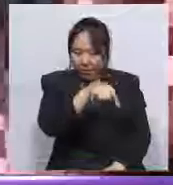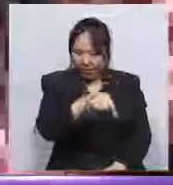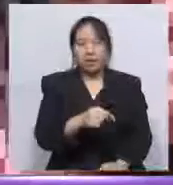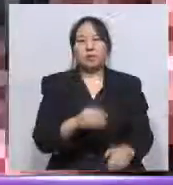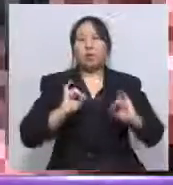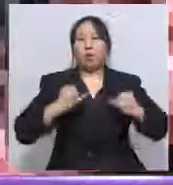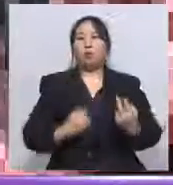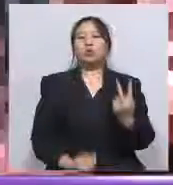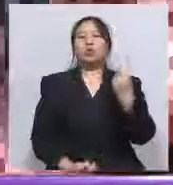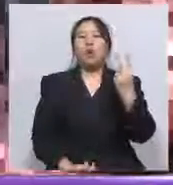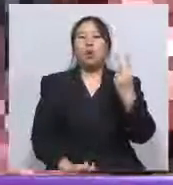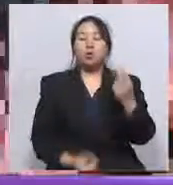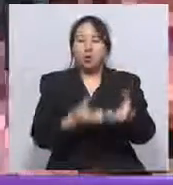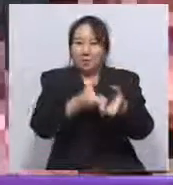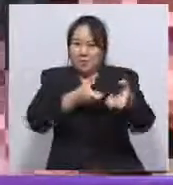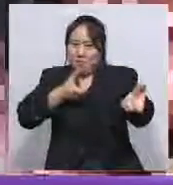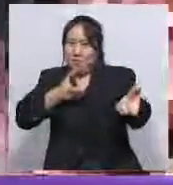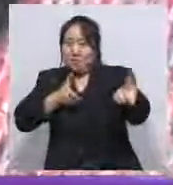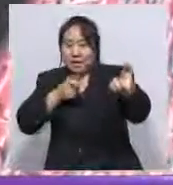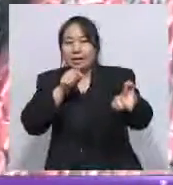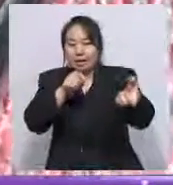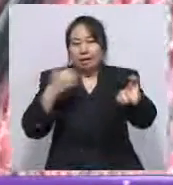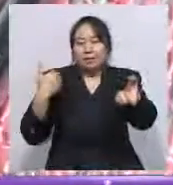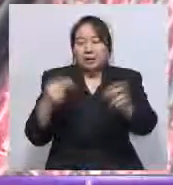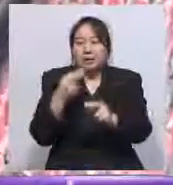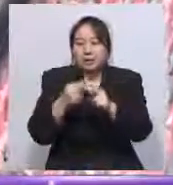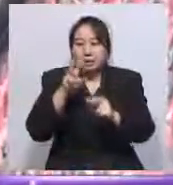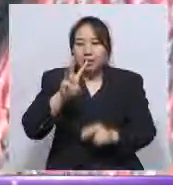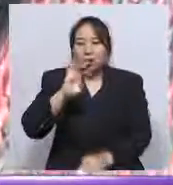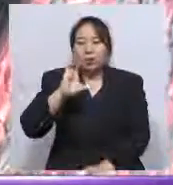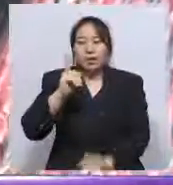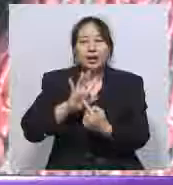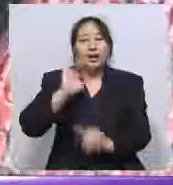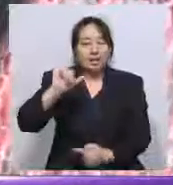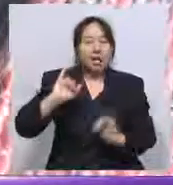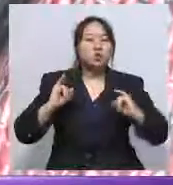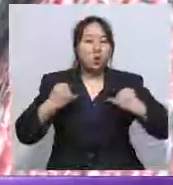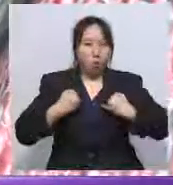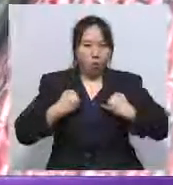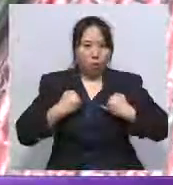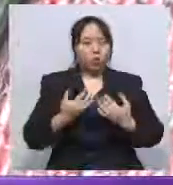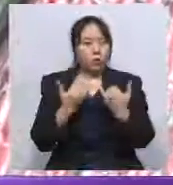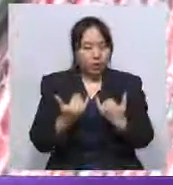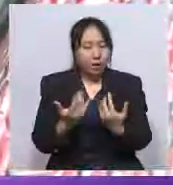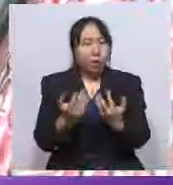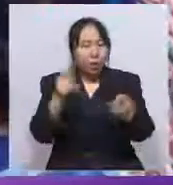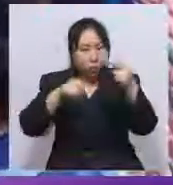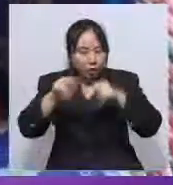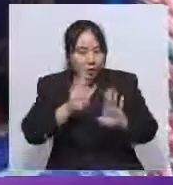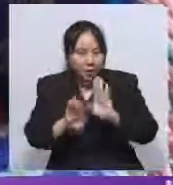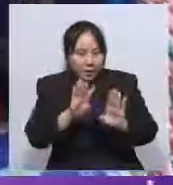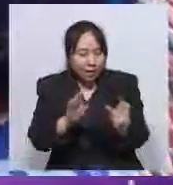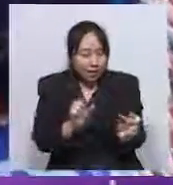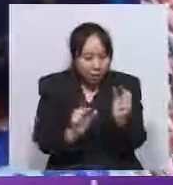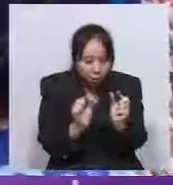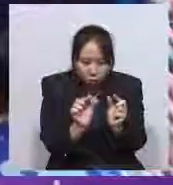ส่วนปืนไรเฟิลยี่ห้อ Steyr Mariecher M มีชื่อนายวิชัยสุภาพเป็นคนครอบครองอยู่ระหว่างตรวจเทียบเคียงหัวกระ